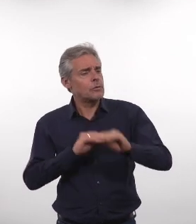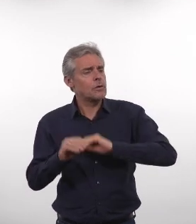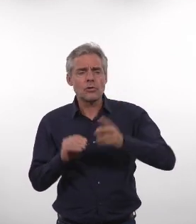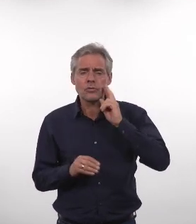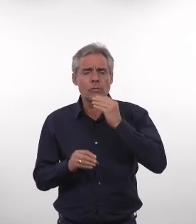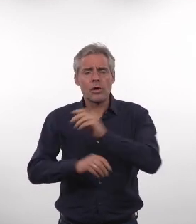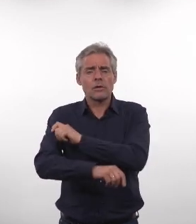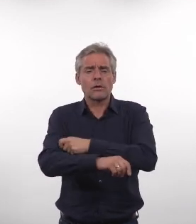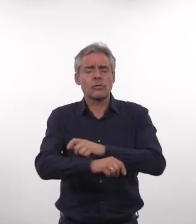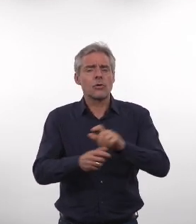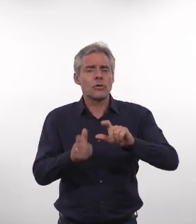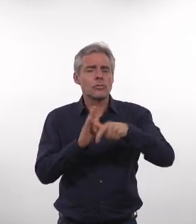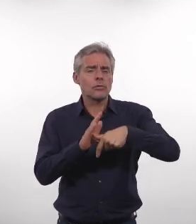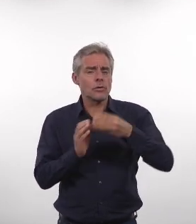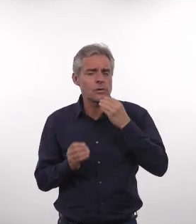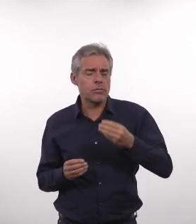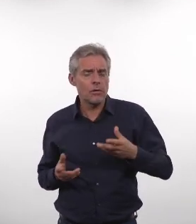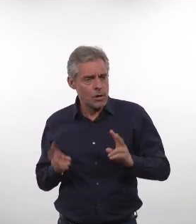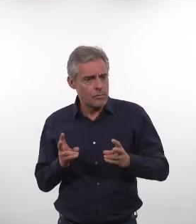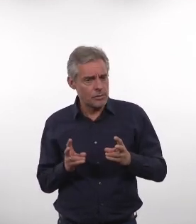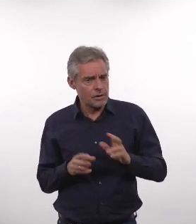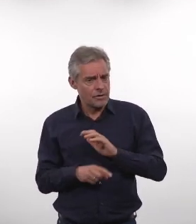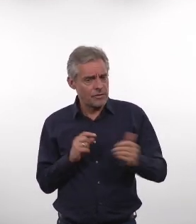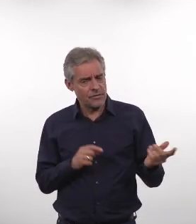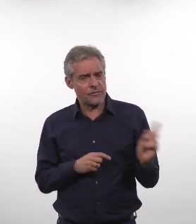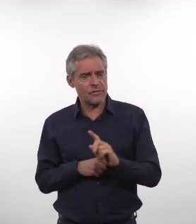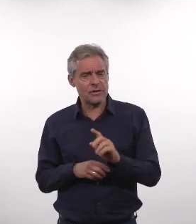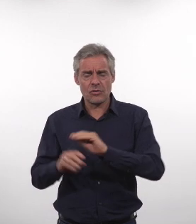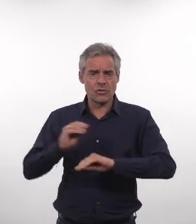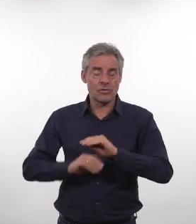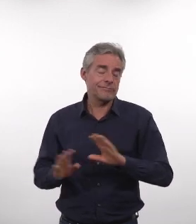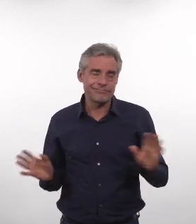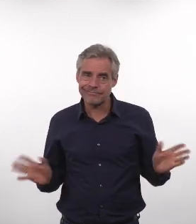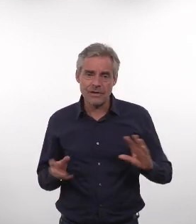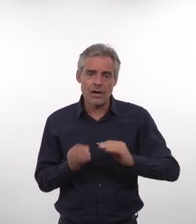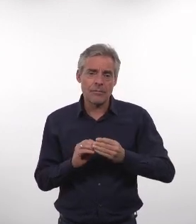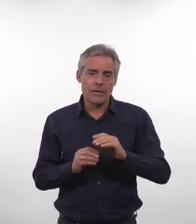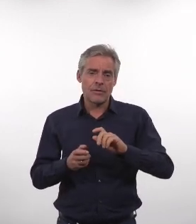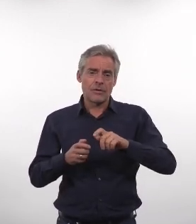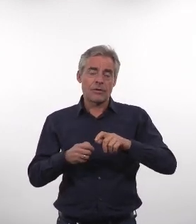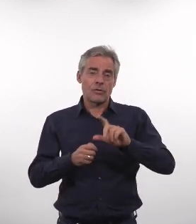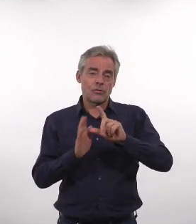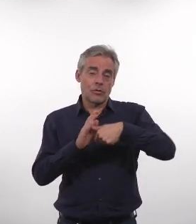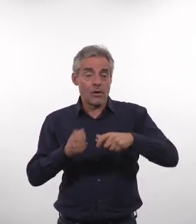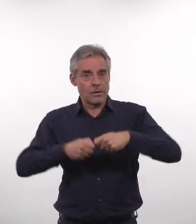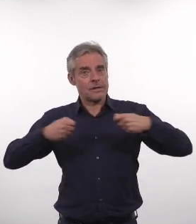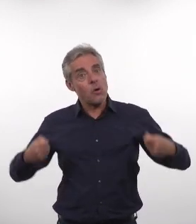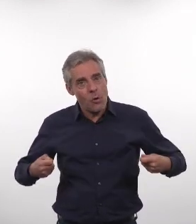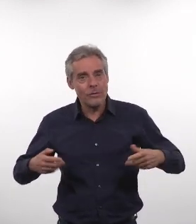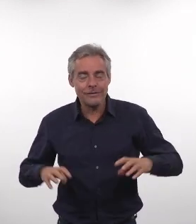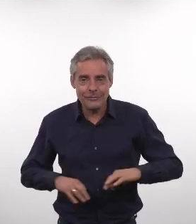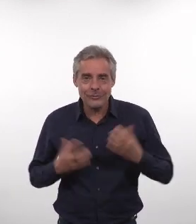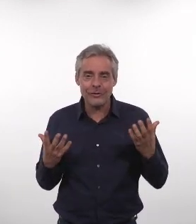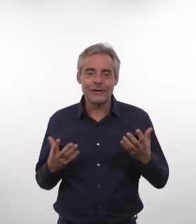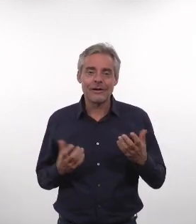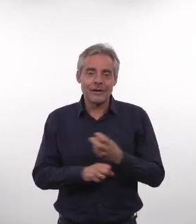tolère le garrot une demi-heure, est-ce que vous pouvez venir faire le soin? Bon, le problème c'est qu'une demi-heure c'est un petit peu long, hein, donc il y a